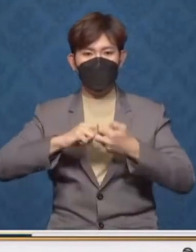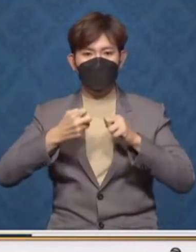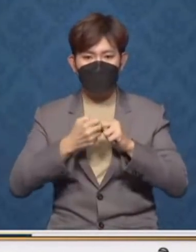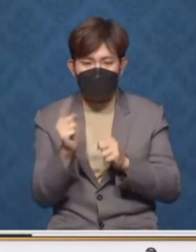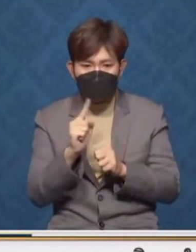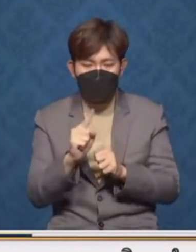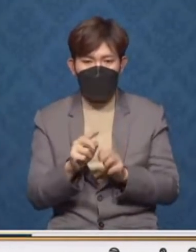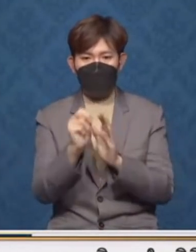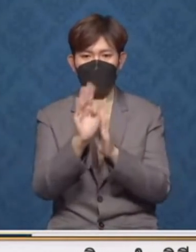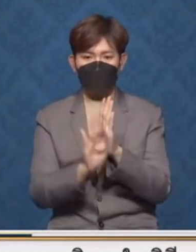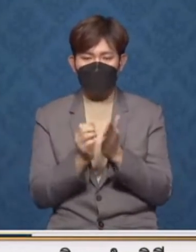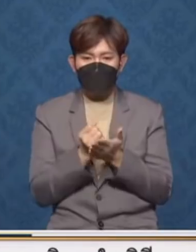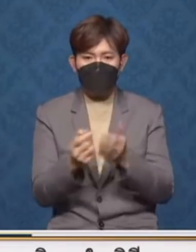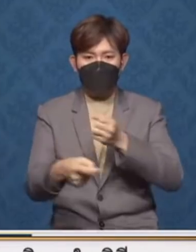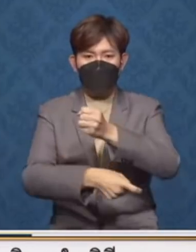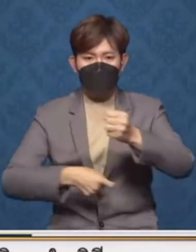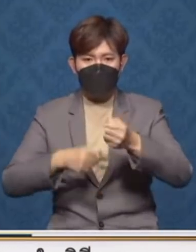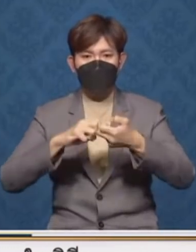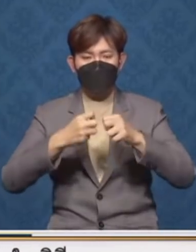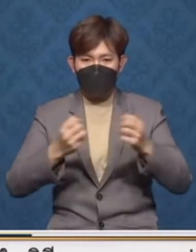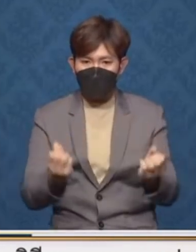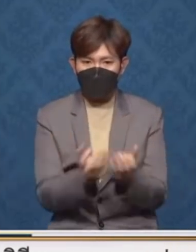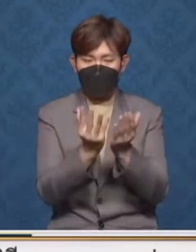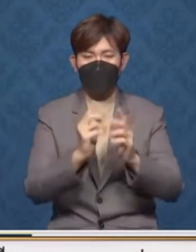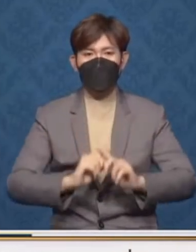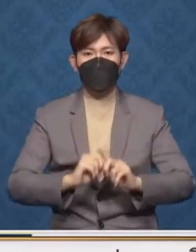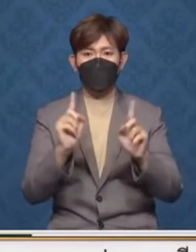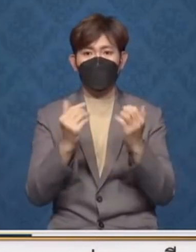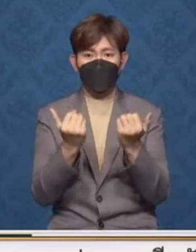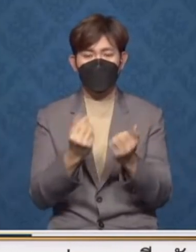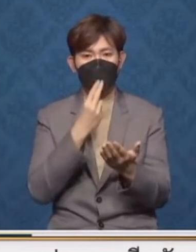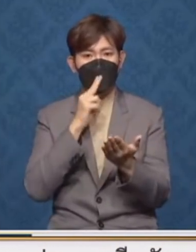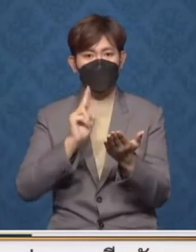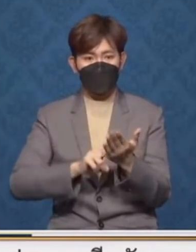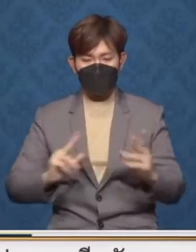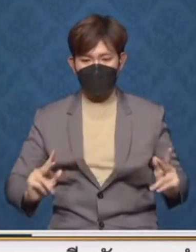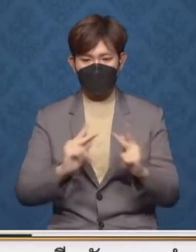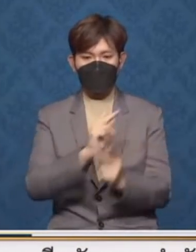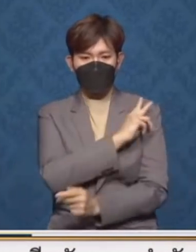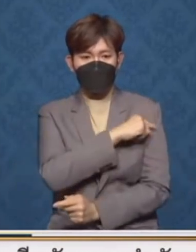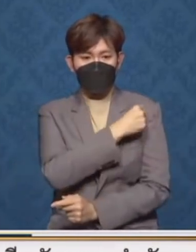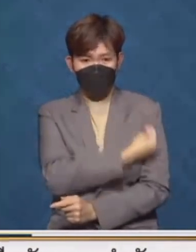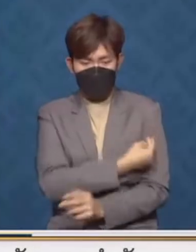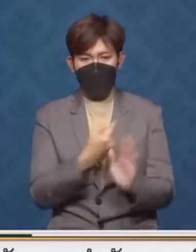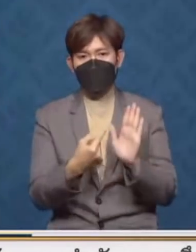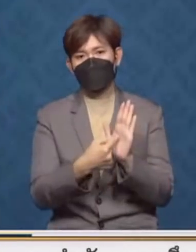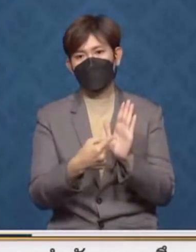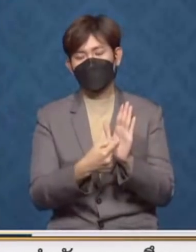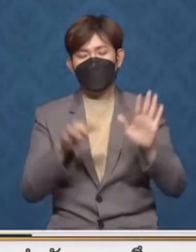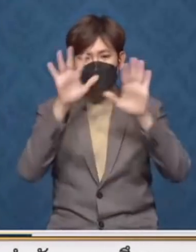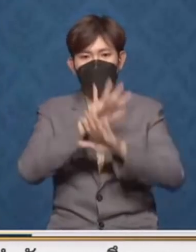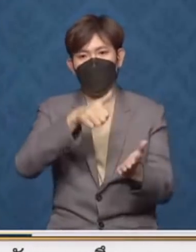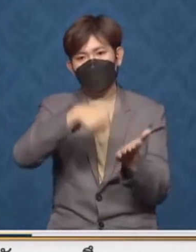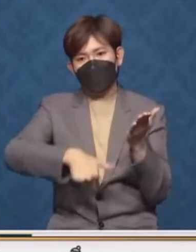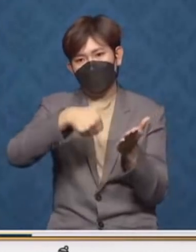ช่วยพี่น้องชาวนาแต่วันนี้หนังสือของกระทรวงสาธารสุขในรัฐบาลท่านเองค่ะถือเป็นใบเสร็จที่แสดงมูลค่า